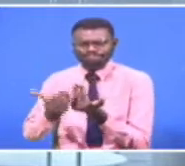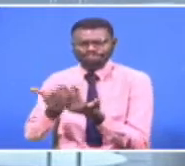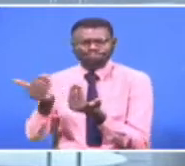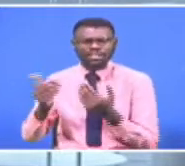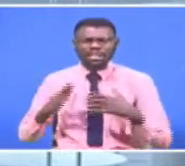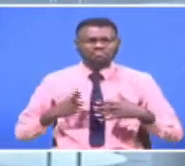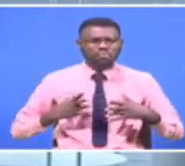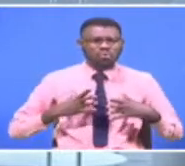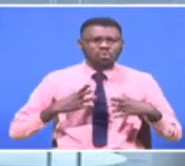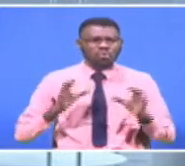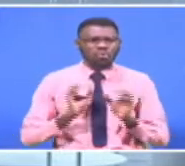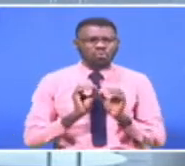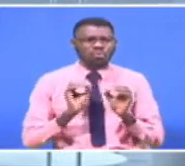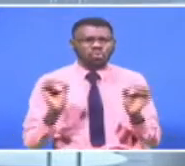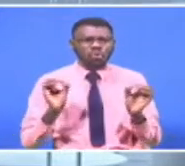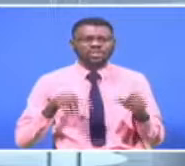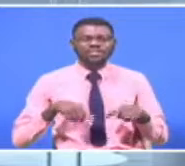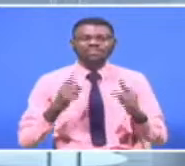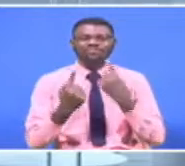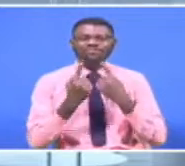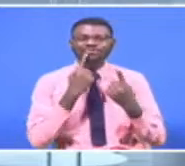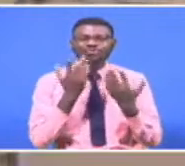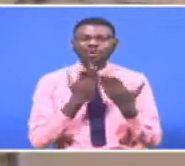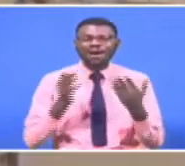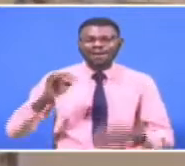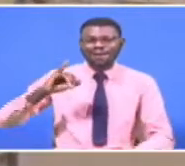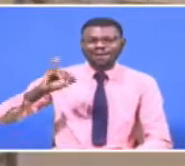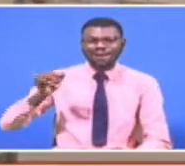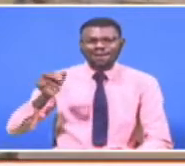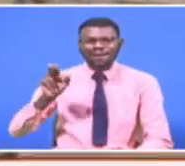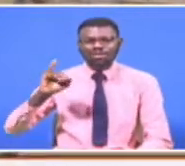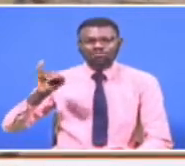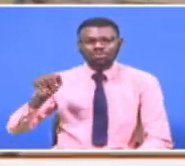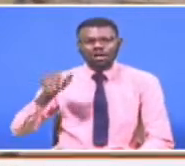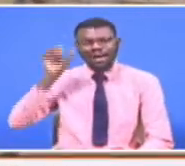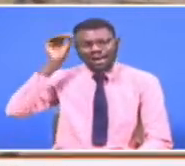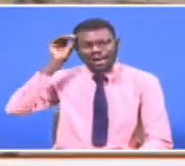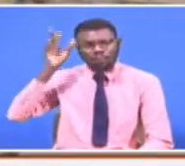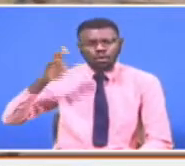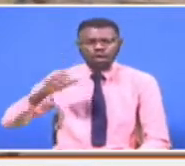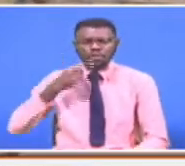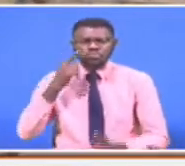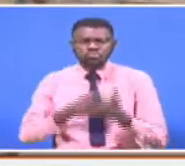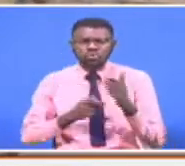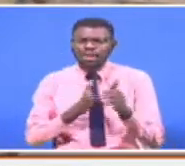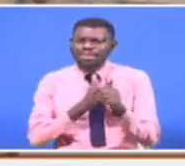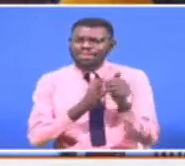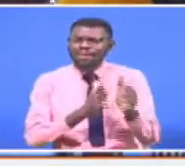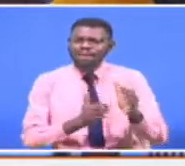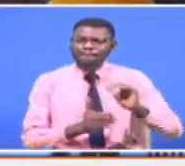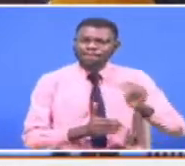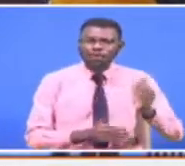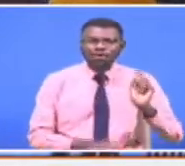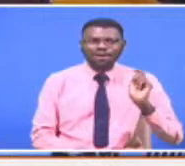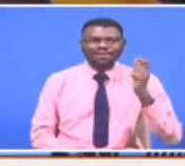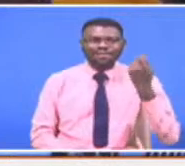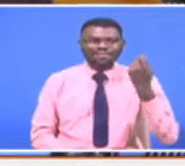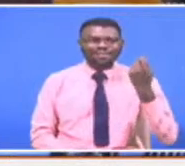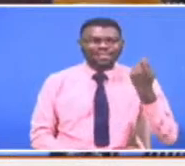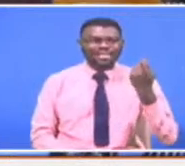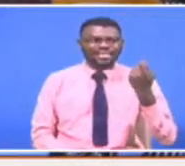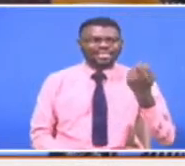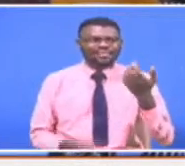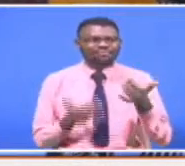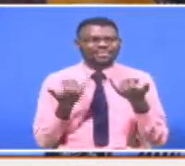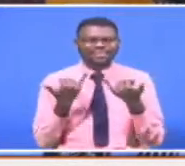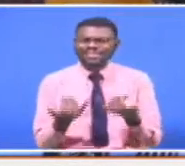hilo. Karua aliyezungumza katika eneo la Juja, kaunti ya Kiambu, amesema kuwa viongozi wa Mlima Kenya hivi majuzi walishawishiwa kuweka kando